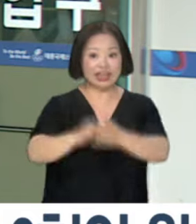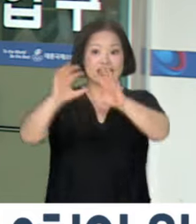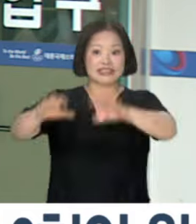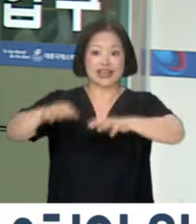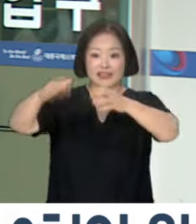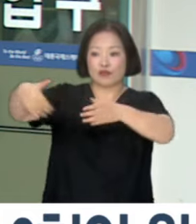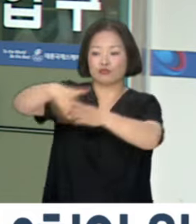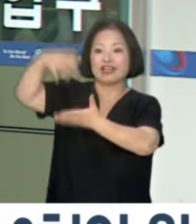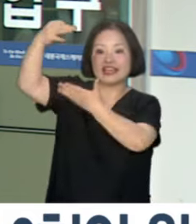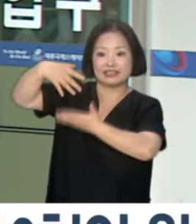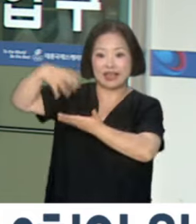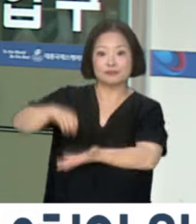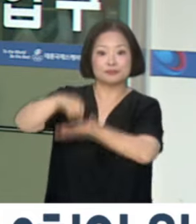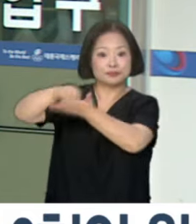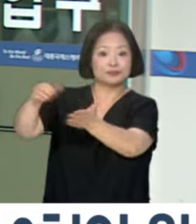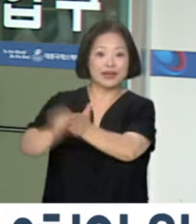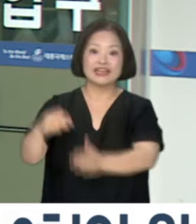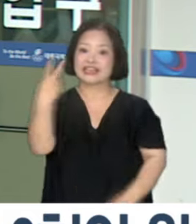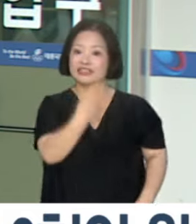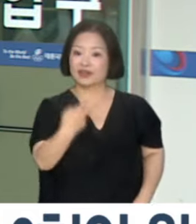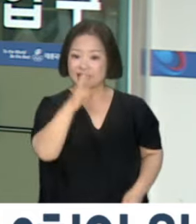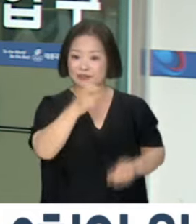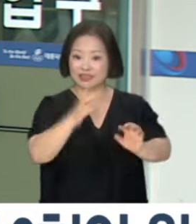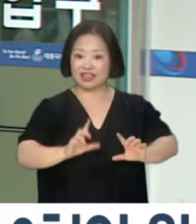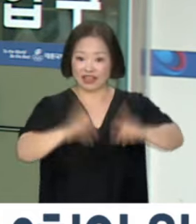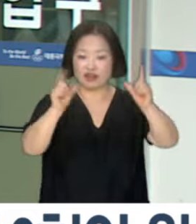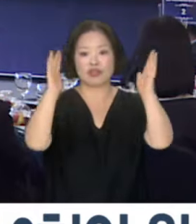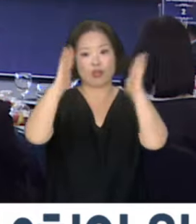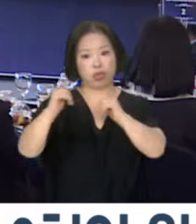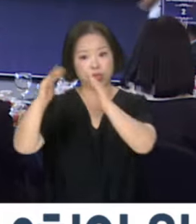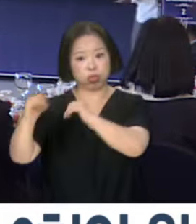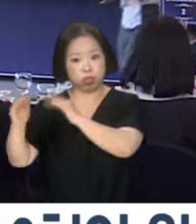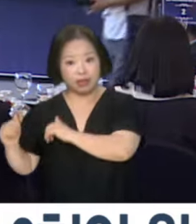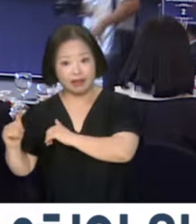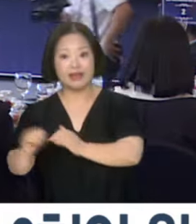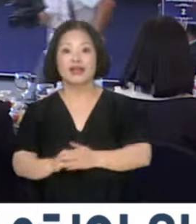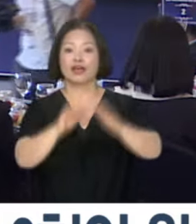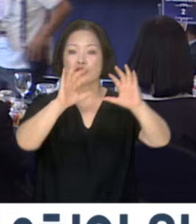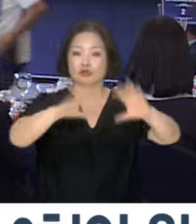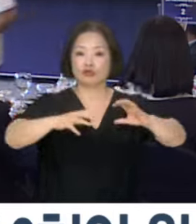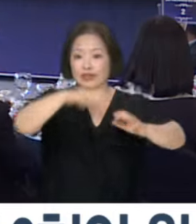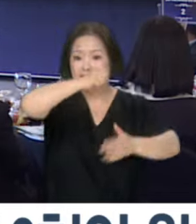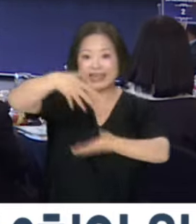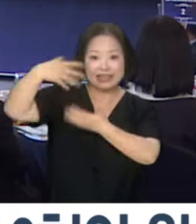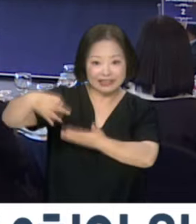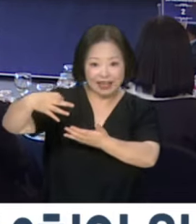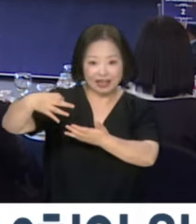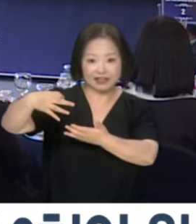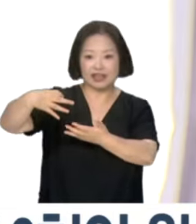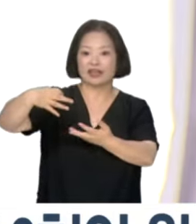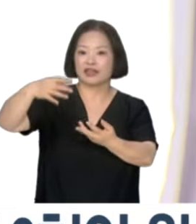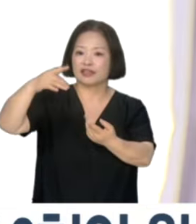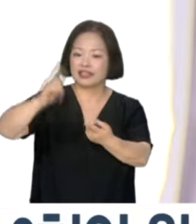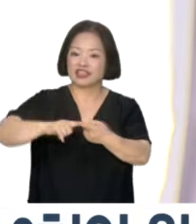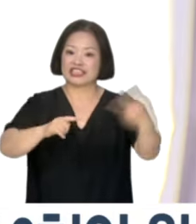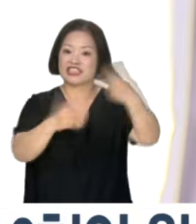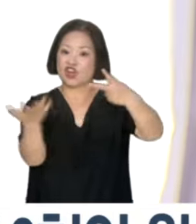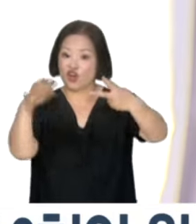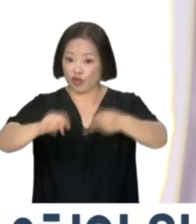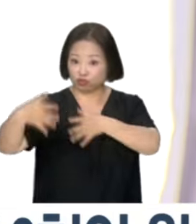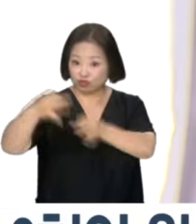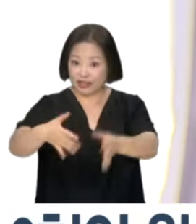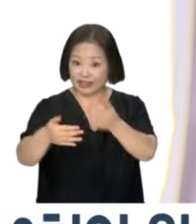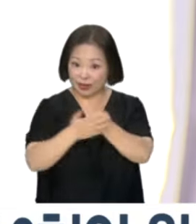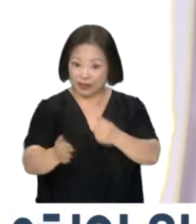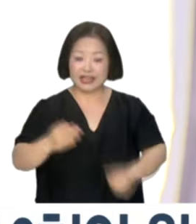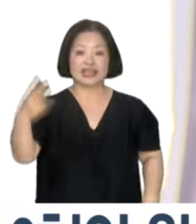등재되면서 2027년 철거를 앞두고 있습니다 국비 2천억원이 투입되는 새 국제 스케이트장은 오는